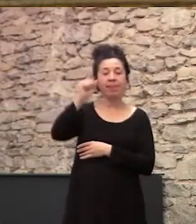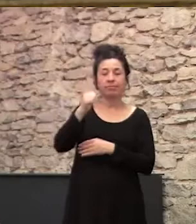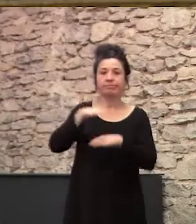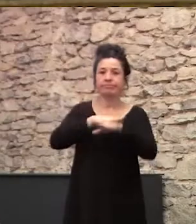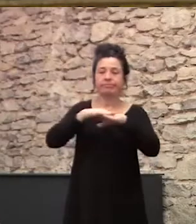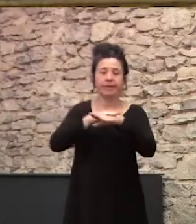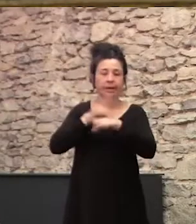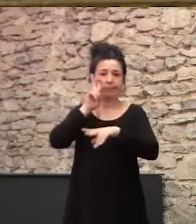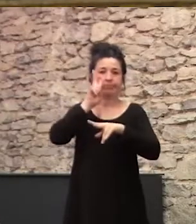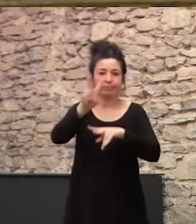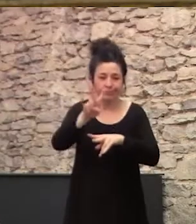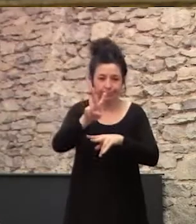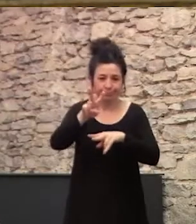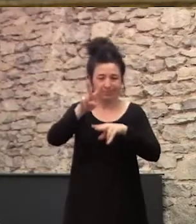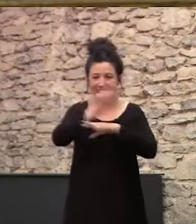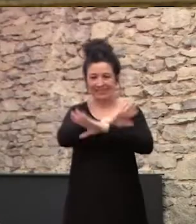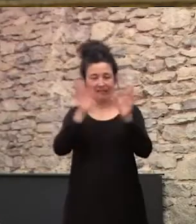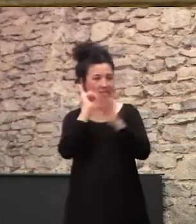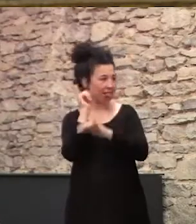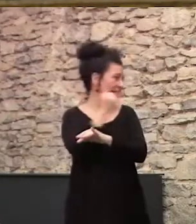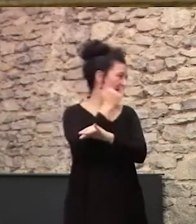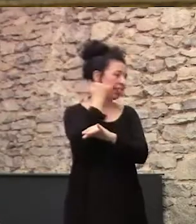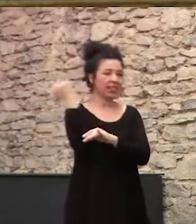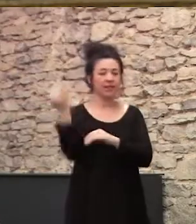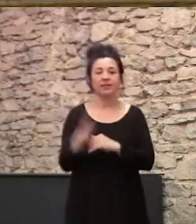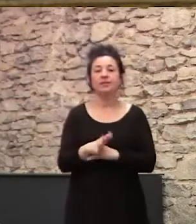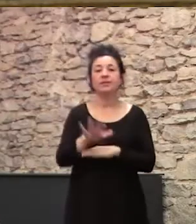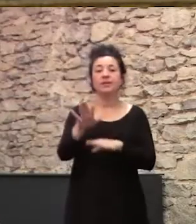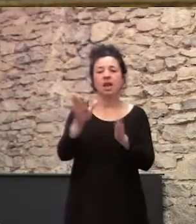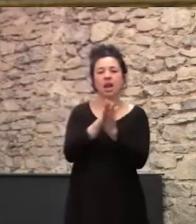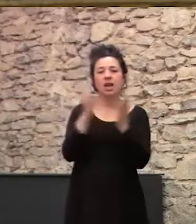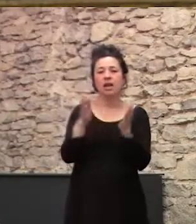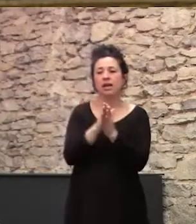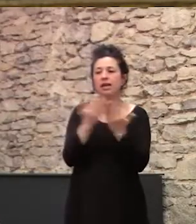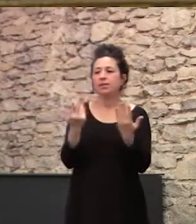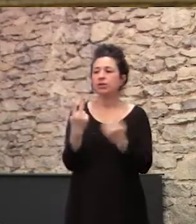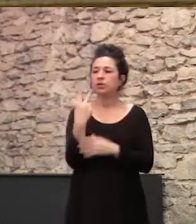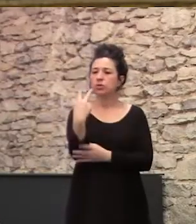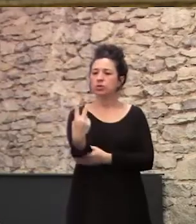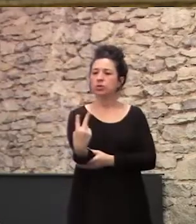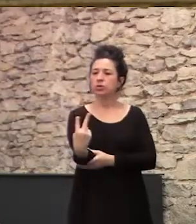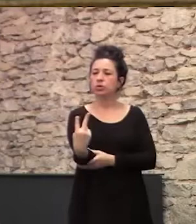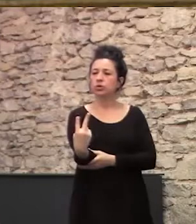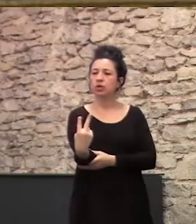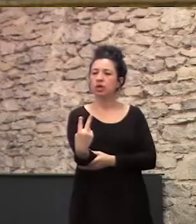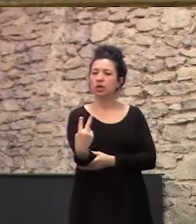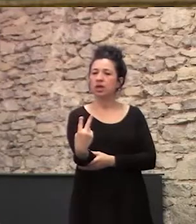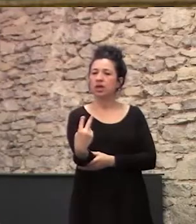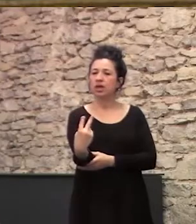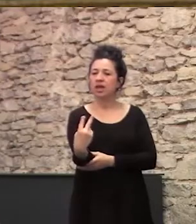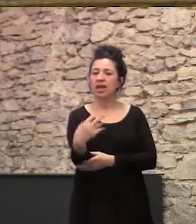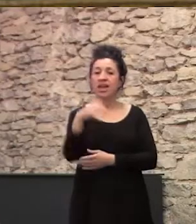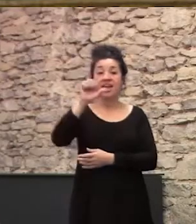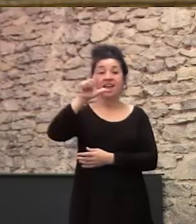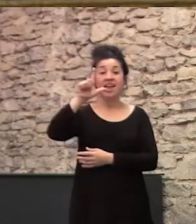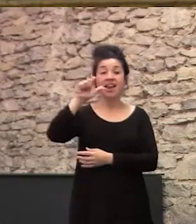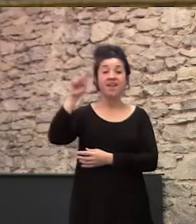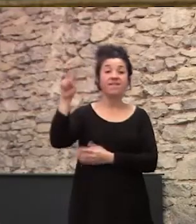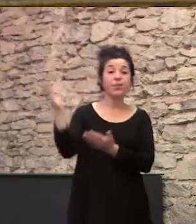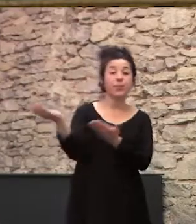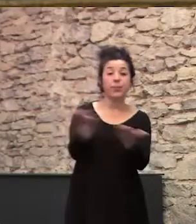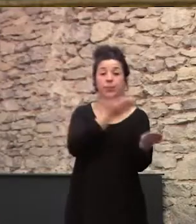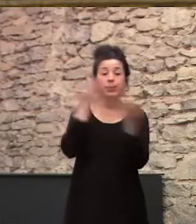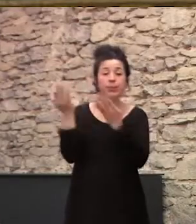Selva Almada eta liburuak dira, bueno, el viento que arrasa eta